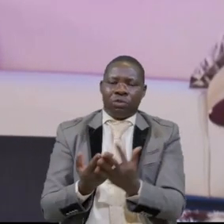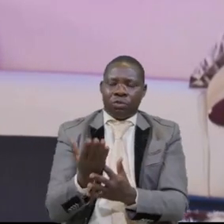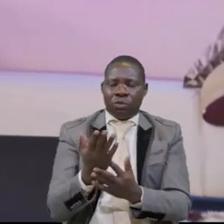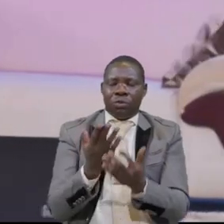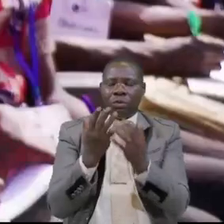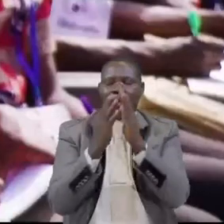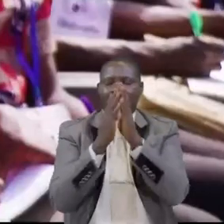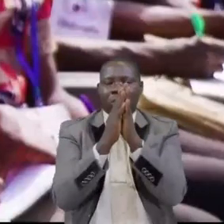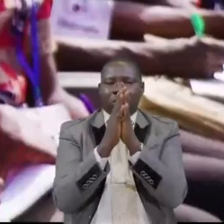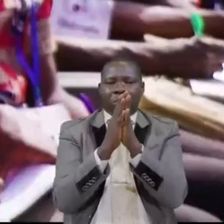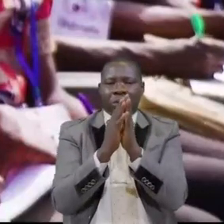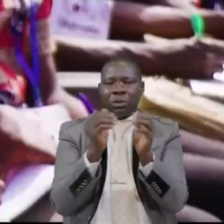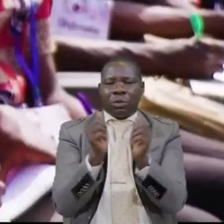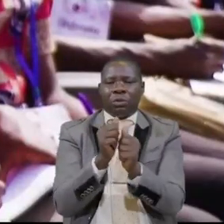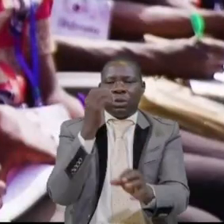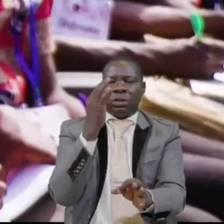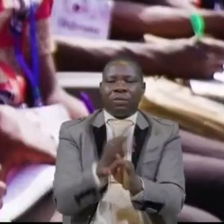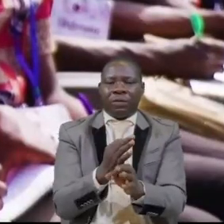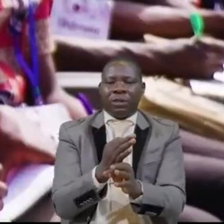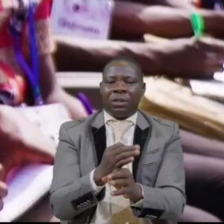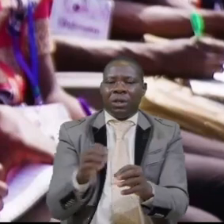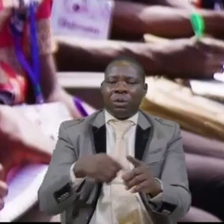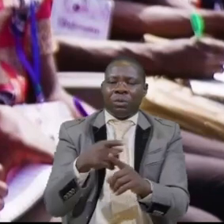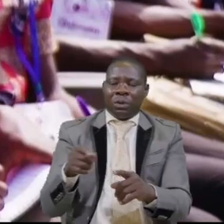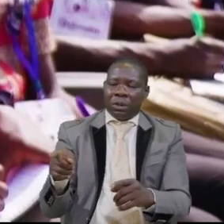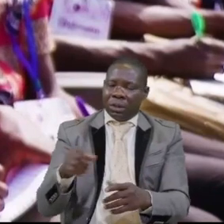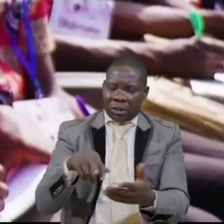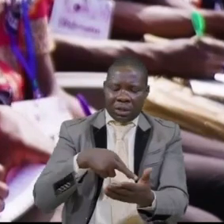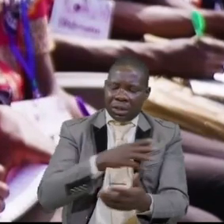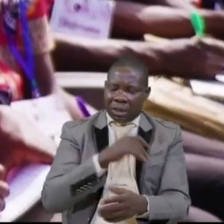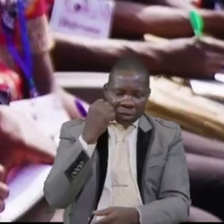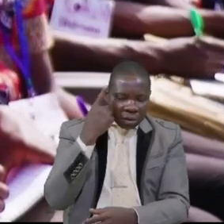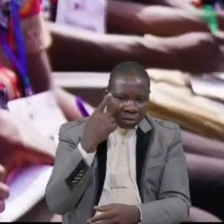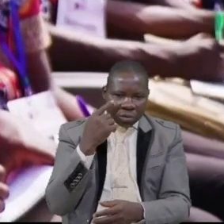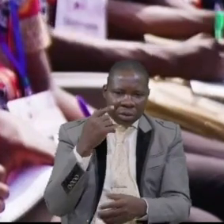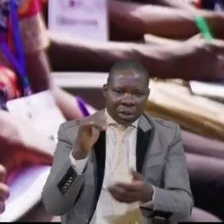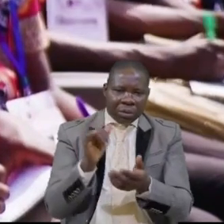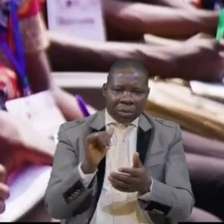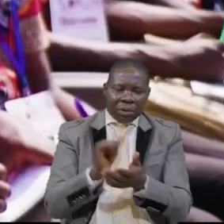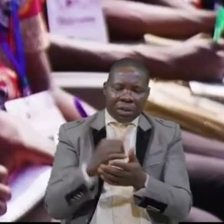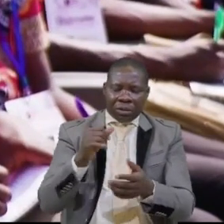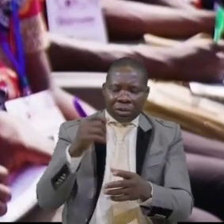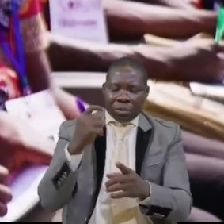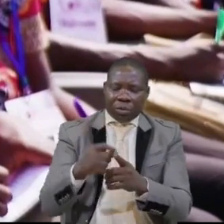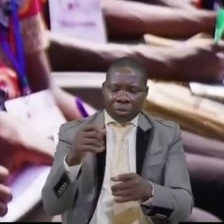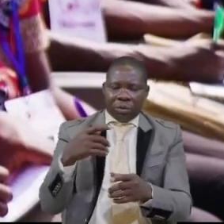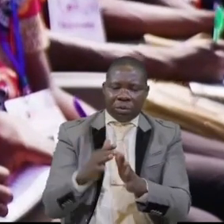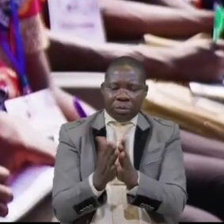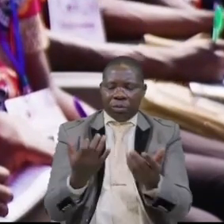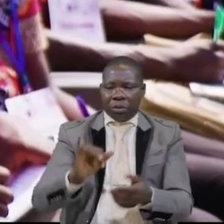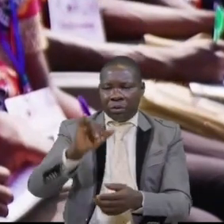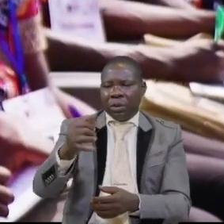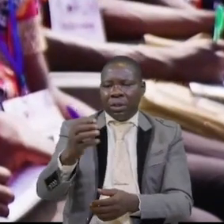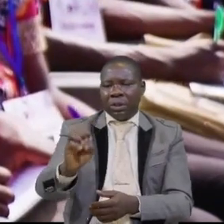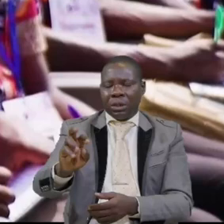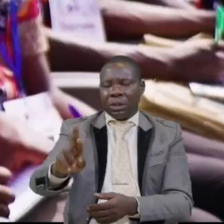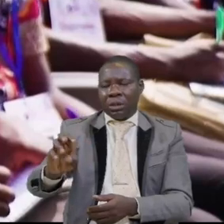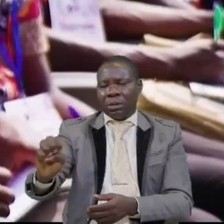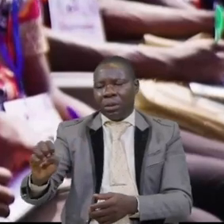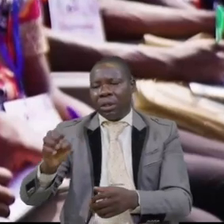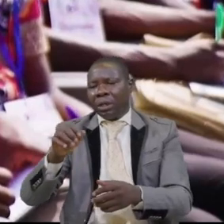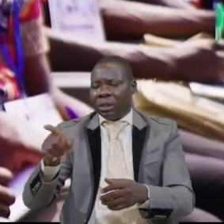foi. Et quand il lit et comprend par la parole de Dieu, de Jérémie, alors il est allé